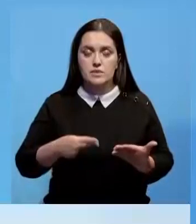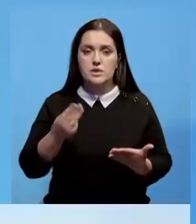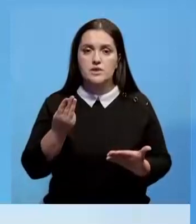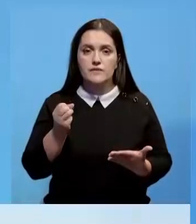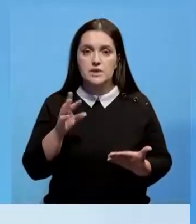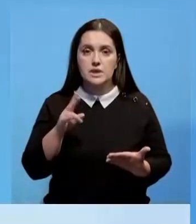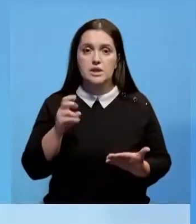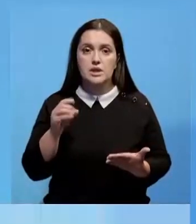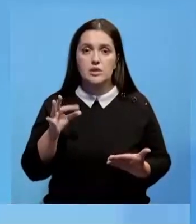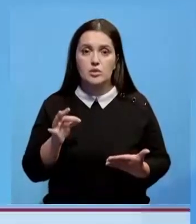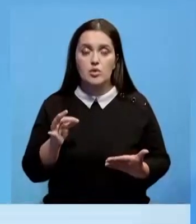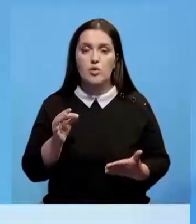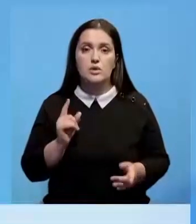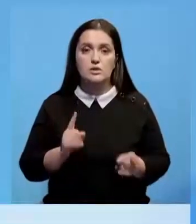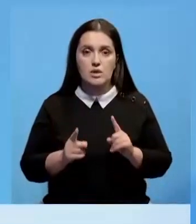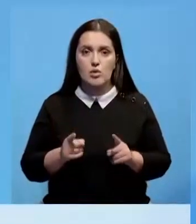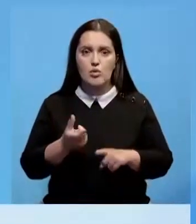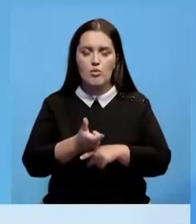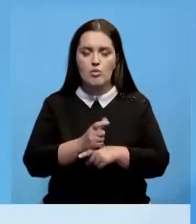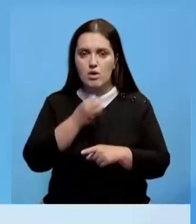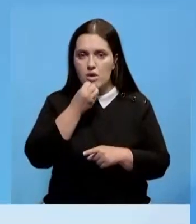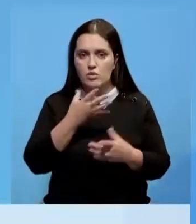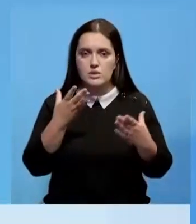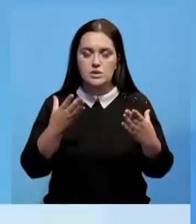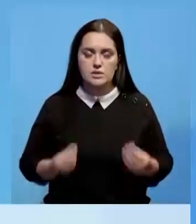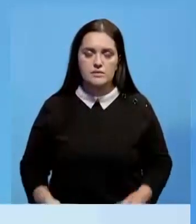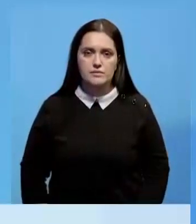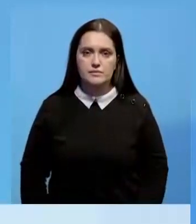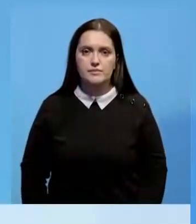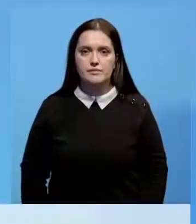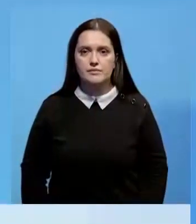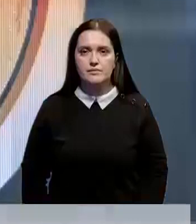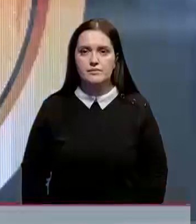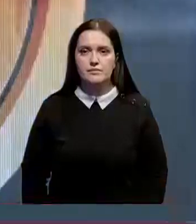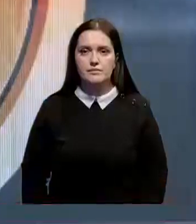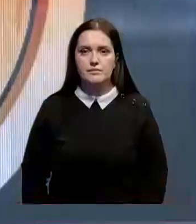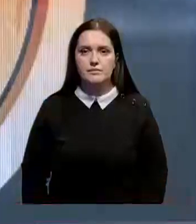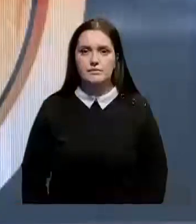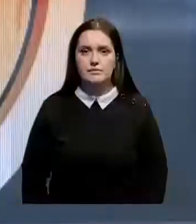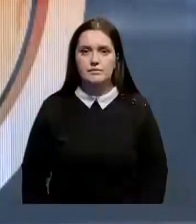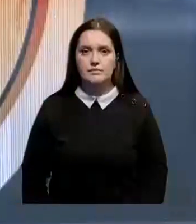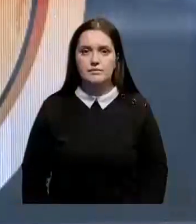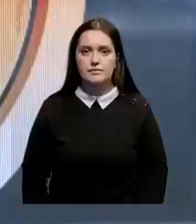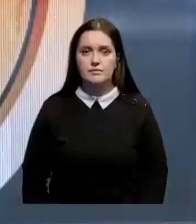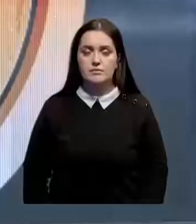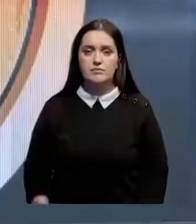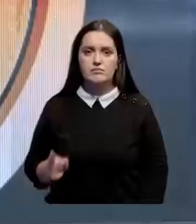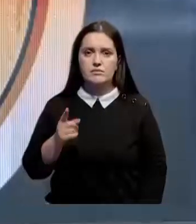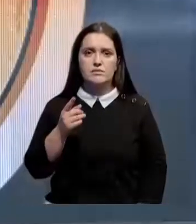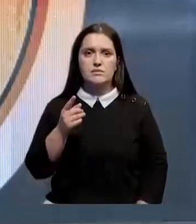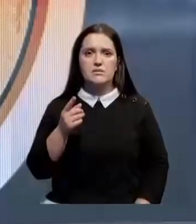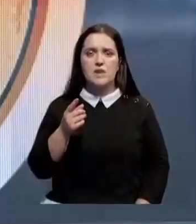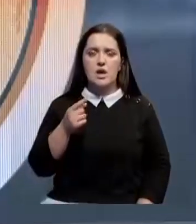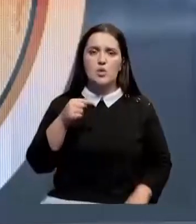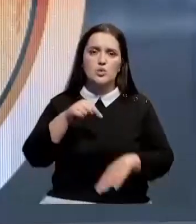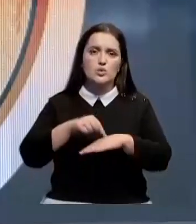НАТО, так что это был действительно очень хороший день для Швеции. Но у шведов, кстати, смешанные эмоции